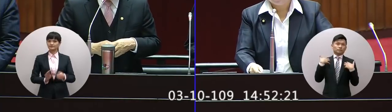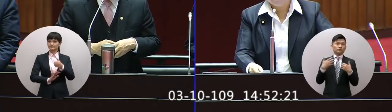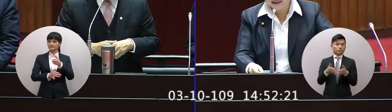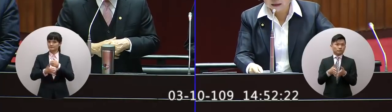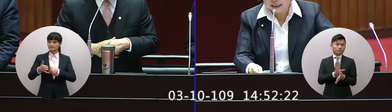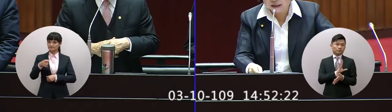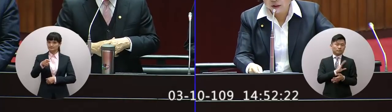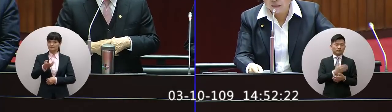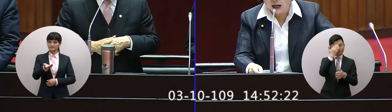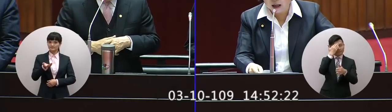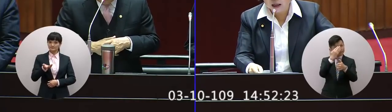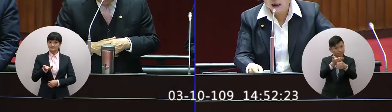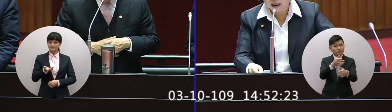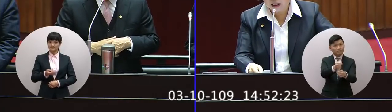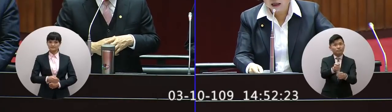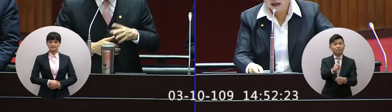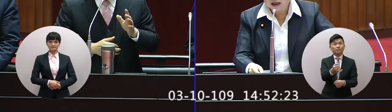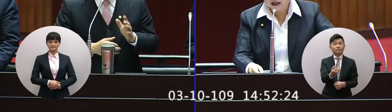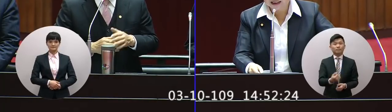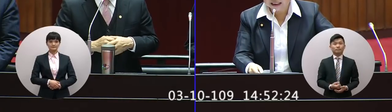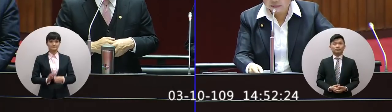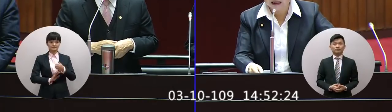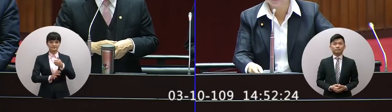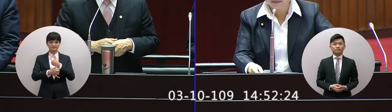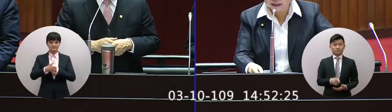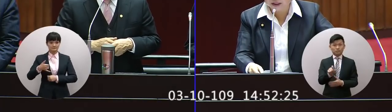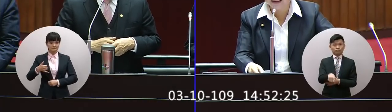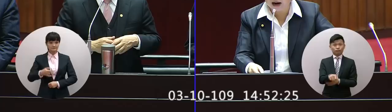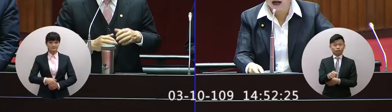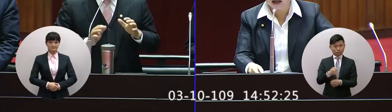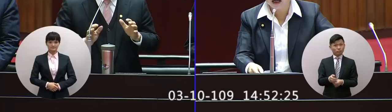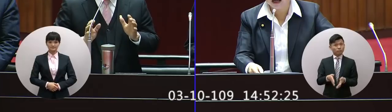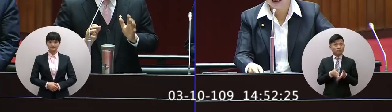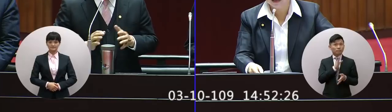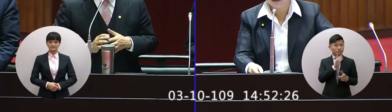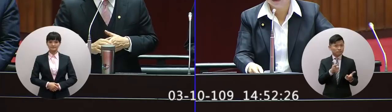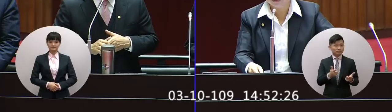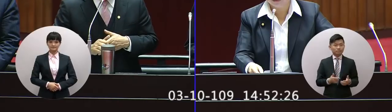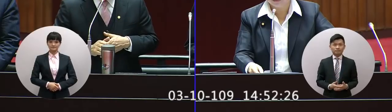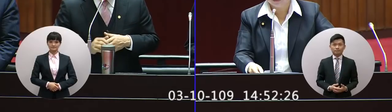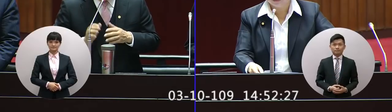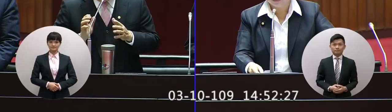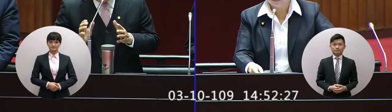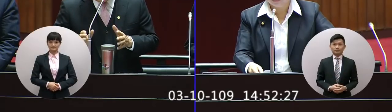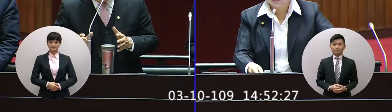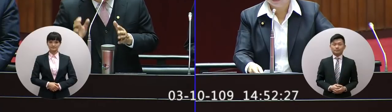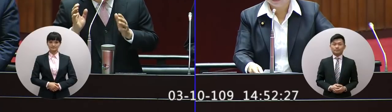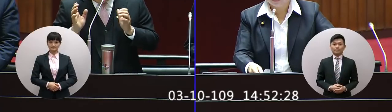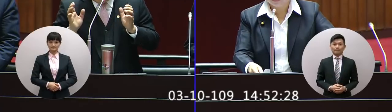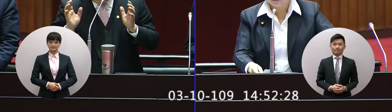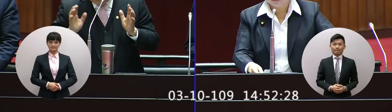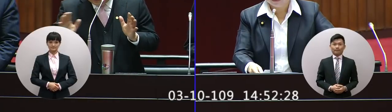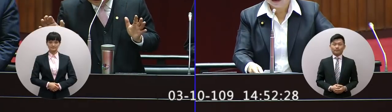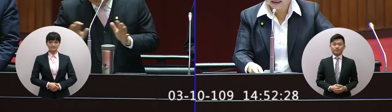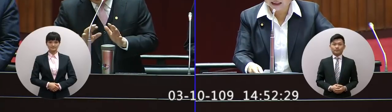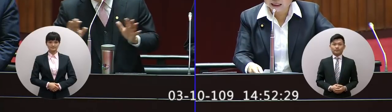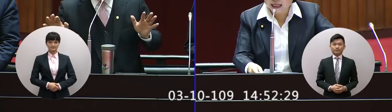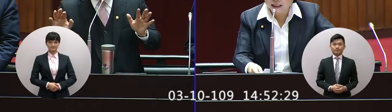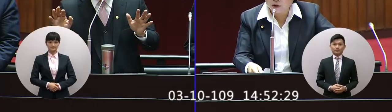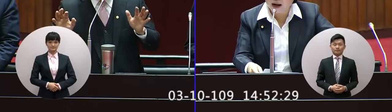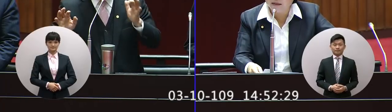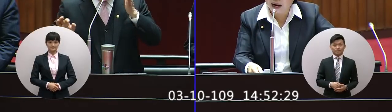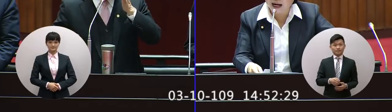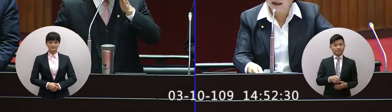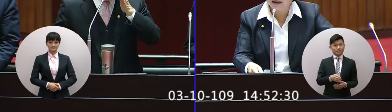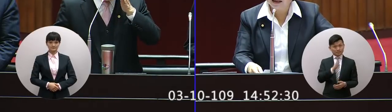员，你刚才 拜托你来嘴好不好？ 委员， 你点头就是要嘴是吧？ 有一些哈，有一些， 请